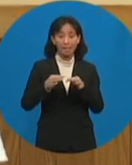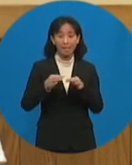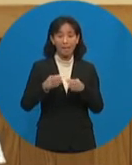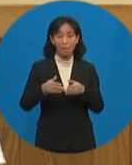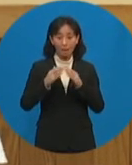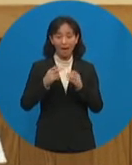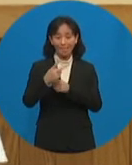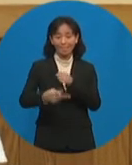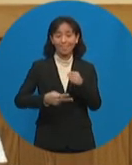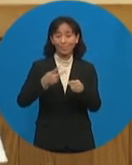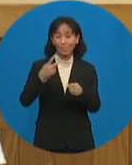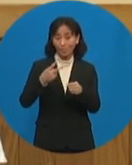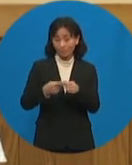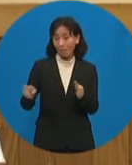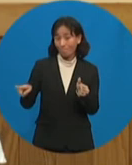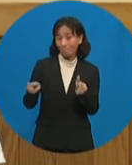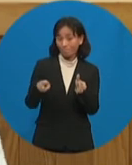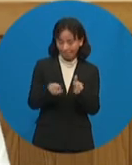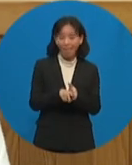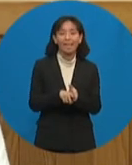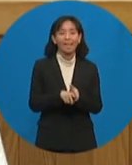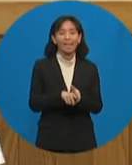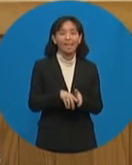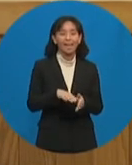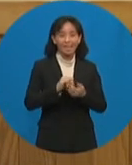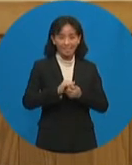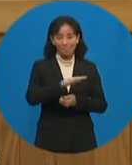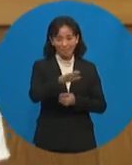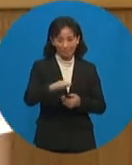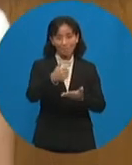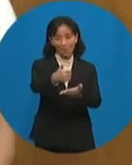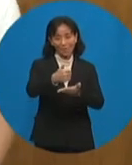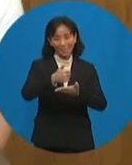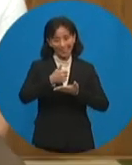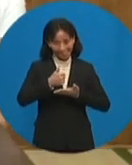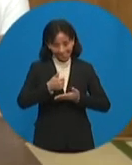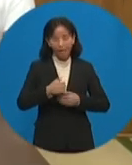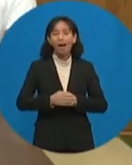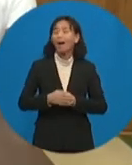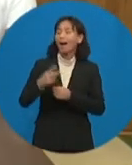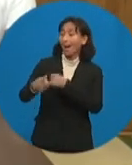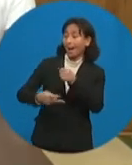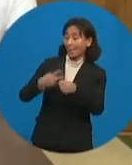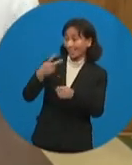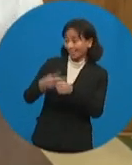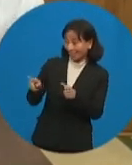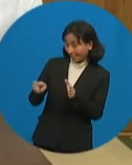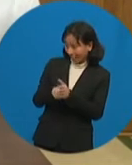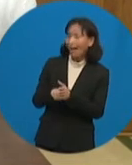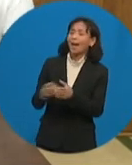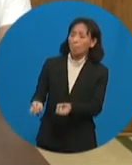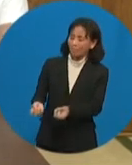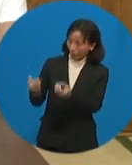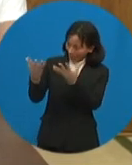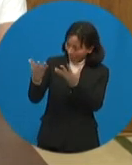。ぜひこの機会に皆様お越しください。よろしくお願いします。 2周年を迎えるんですか、おめでとうございます